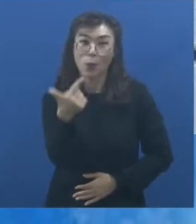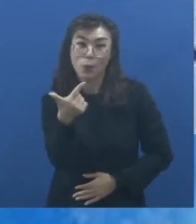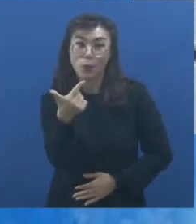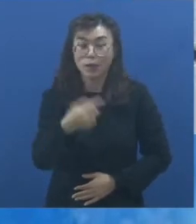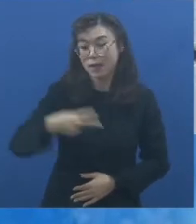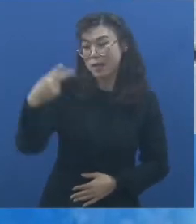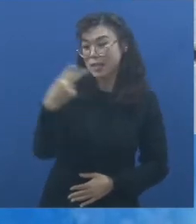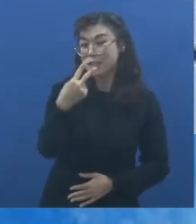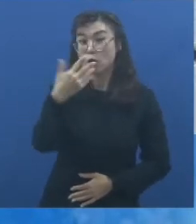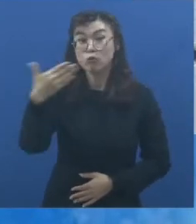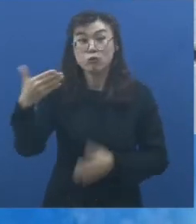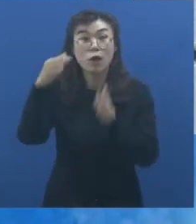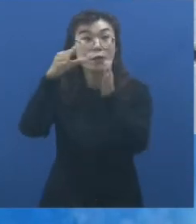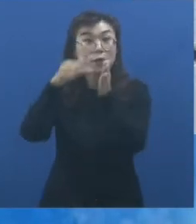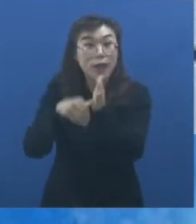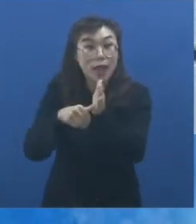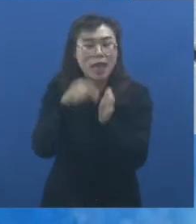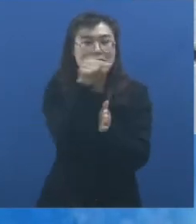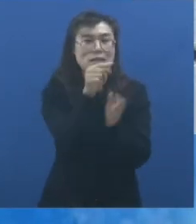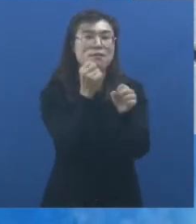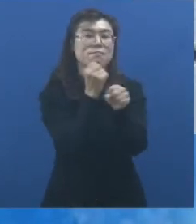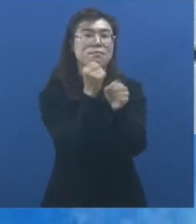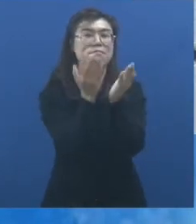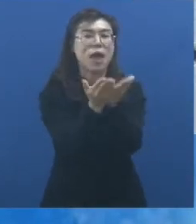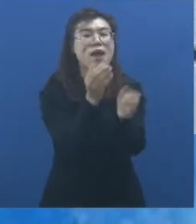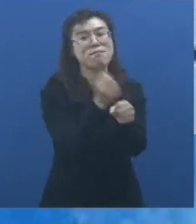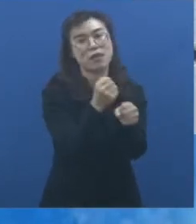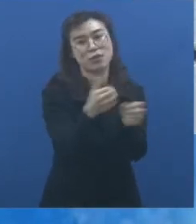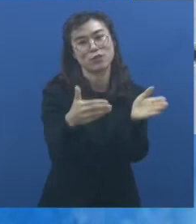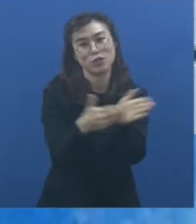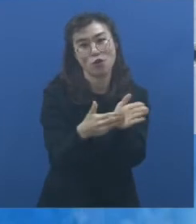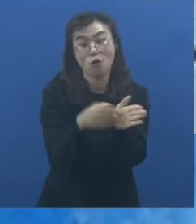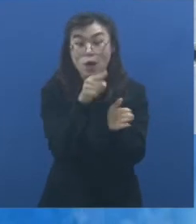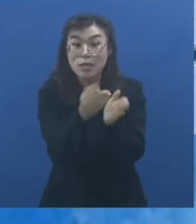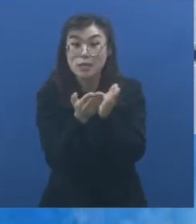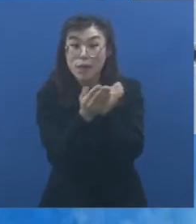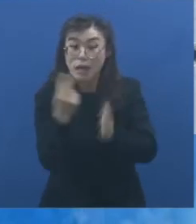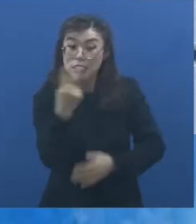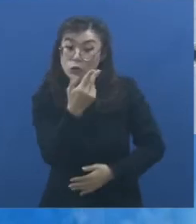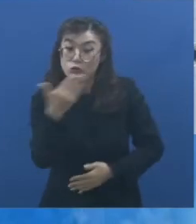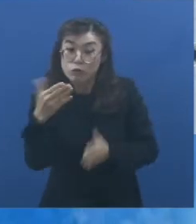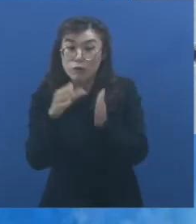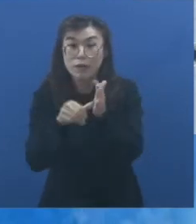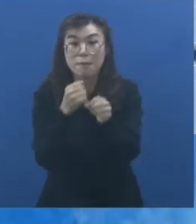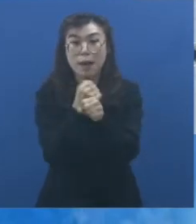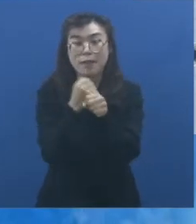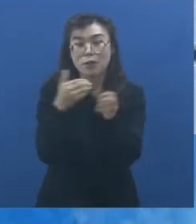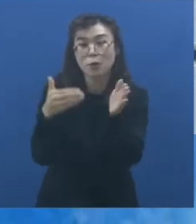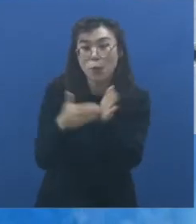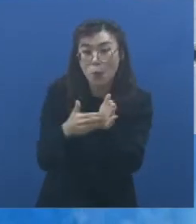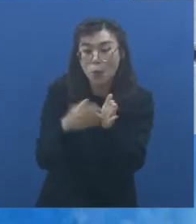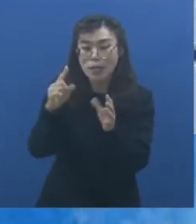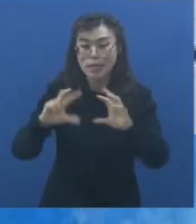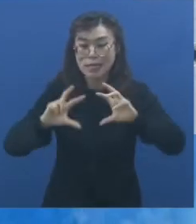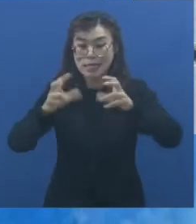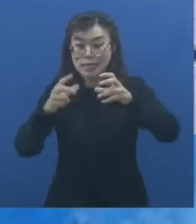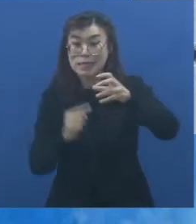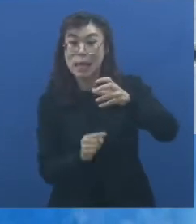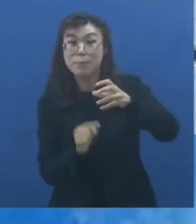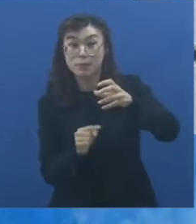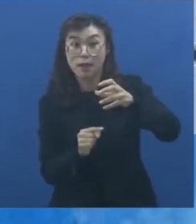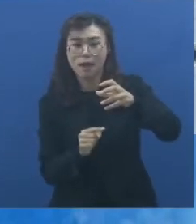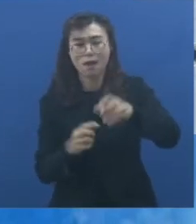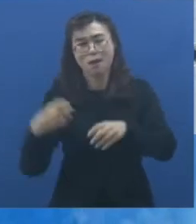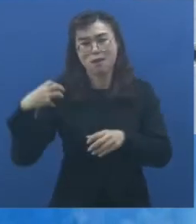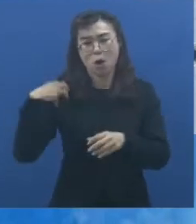아라온 호 를 만들었어요 2009년에 아라온 호 를 만들어서 이 아라온 호가 남극에서 굉장히 많은